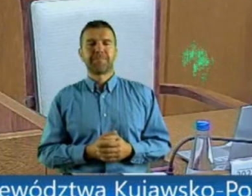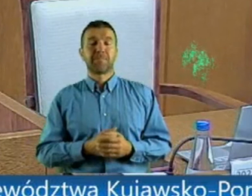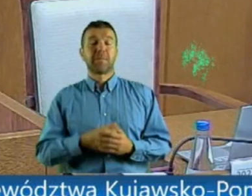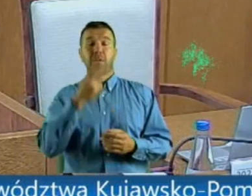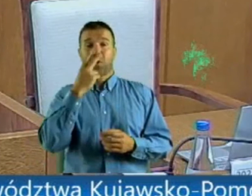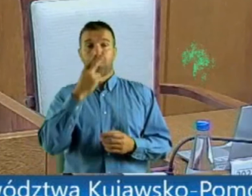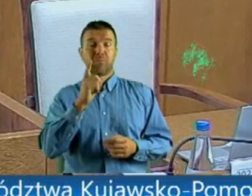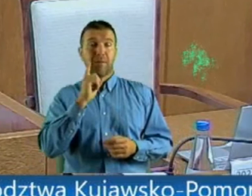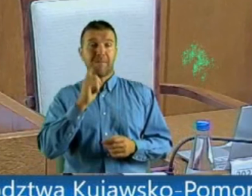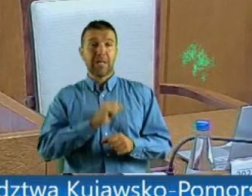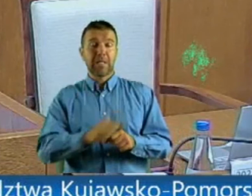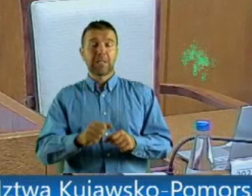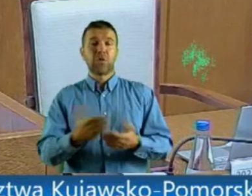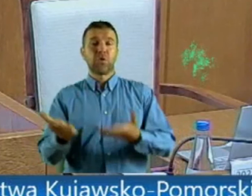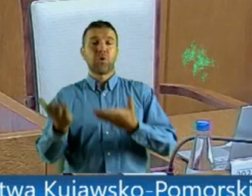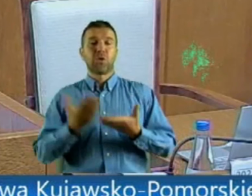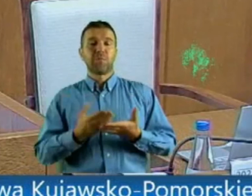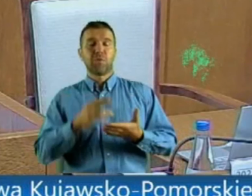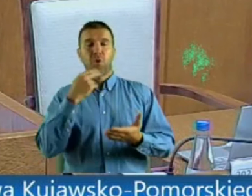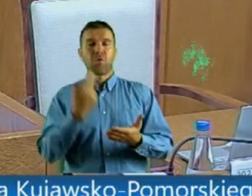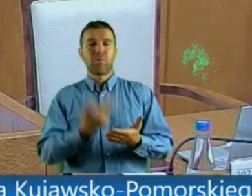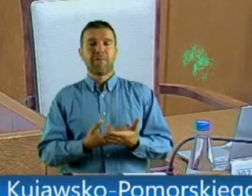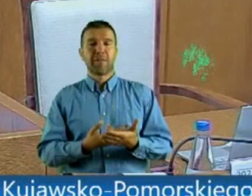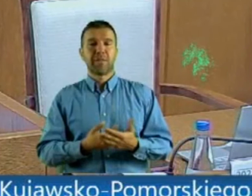Okazało się, że dostaliśmy odpowiedź